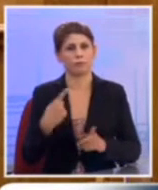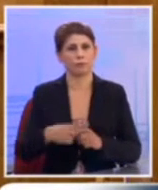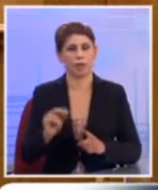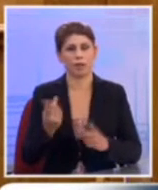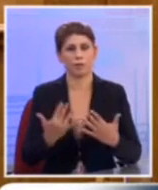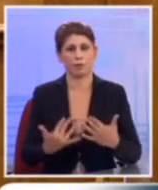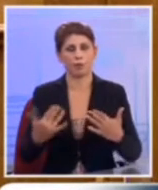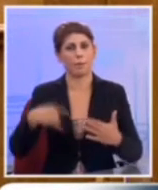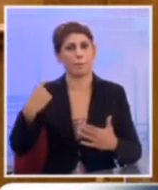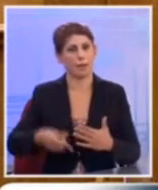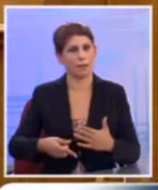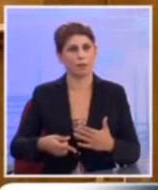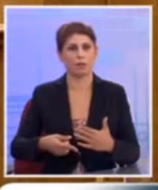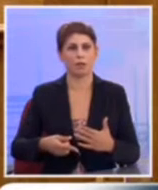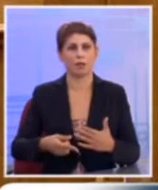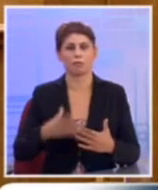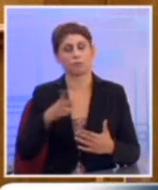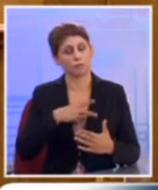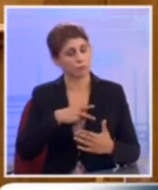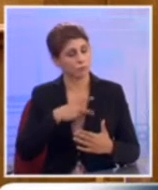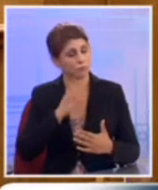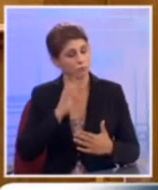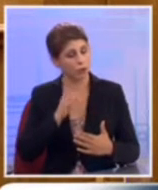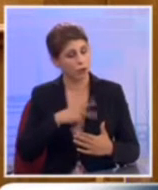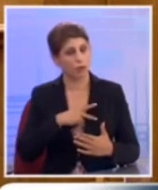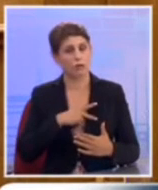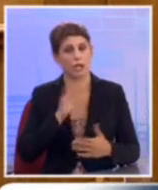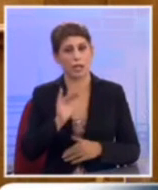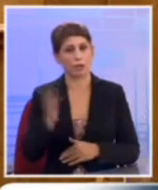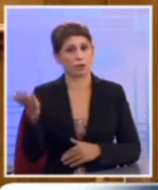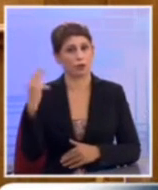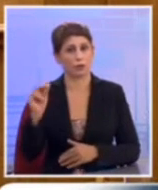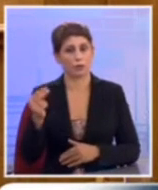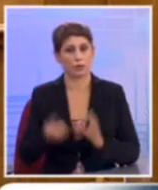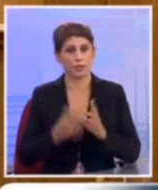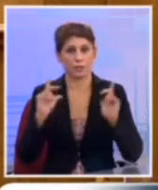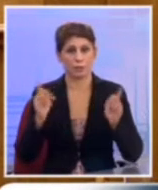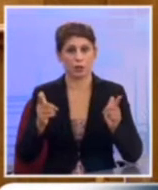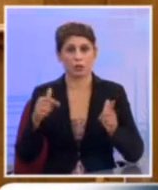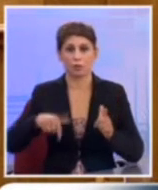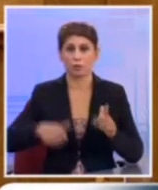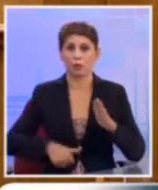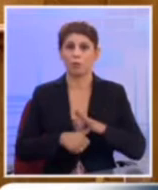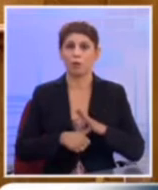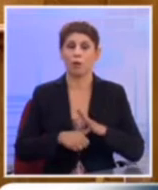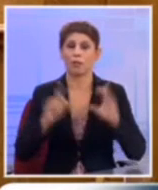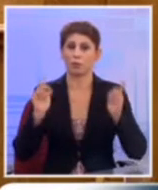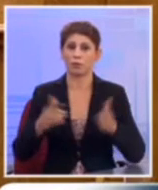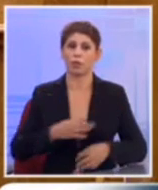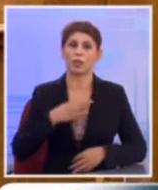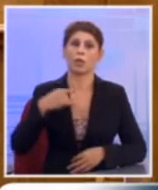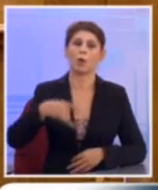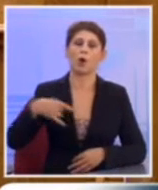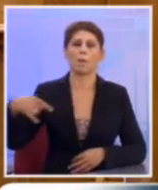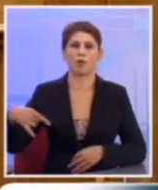Βουλή μετά από την εύστοχη ερώτηση του τότε βουλευτή της Νέας Δημοκρατίας, του σημερινού Προέδρου της Δημοκρατίας, του